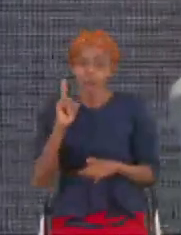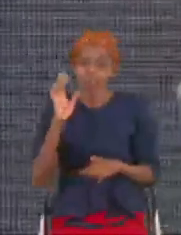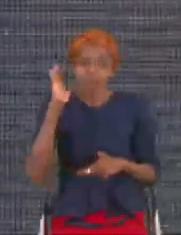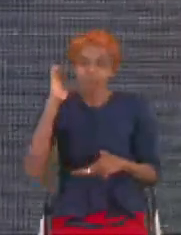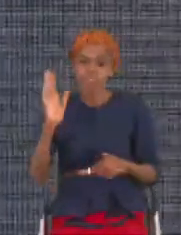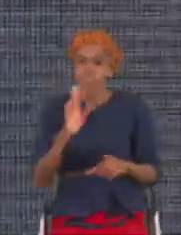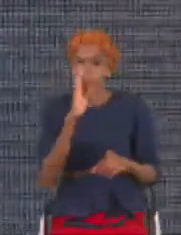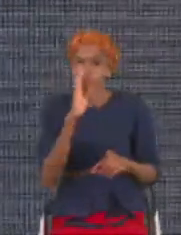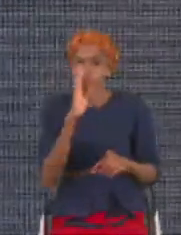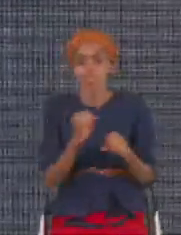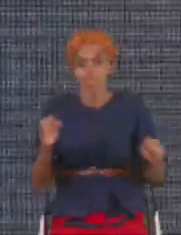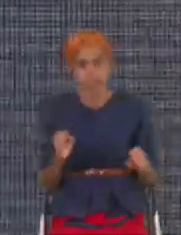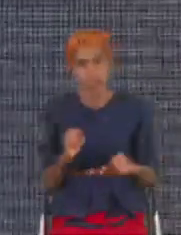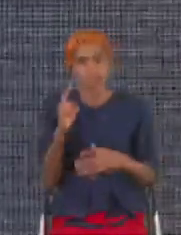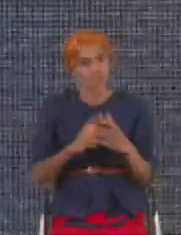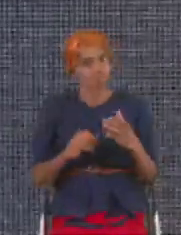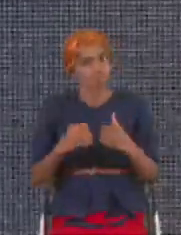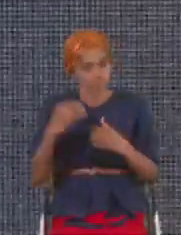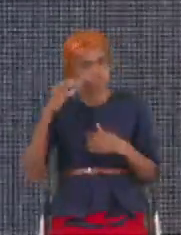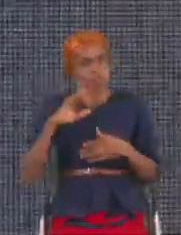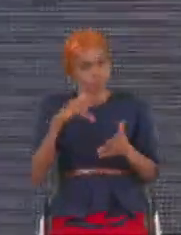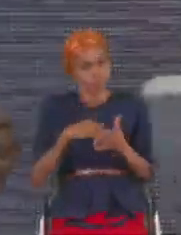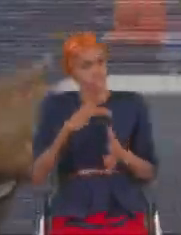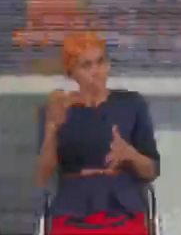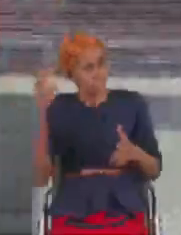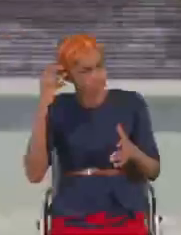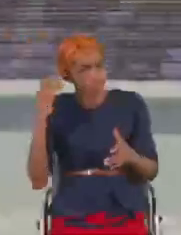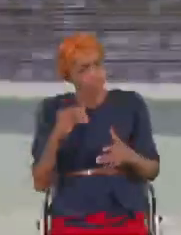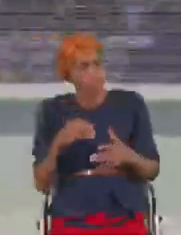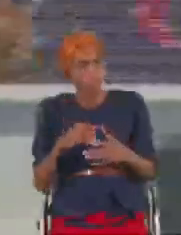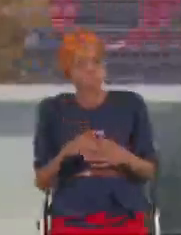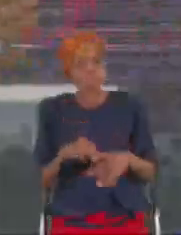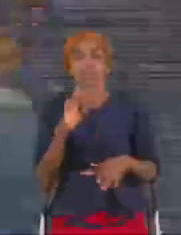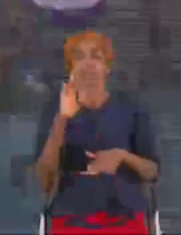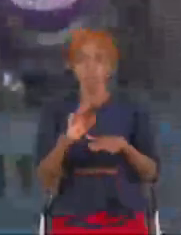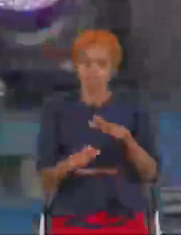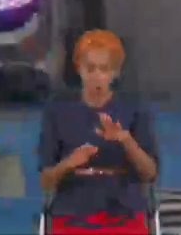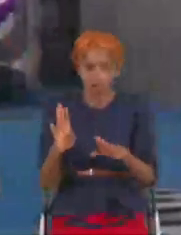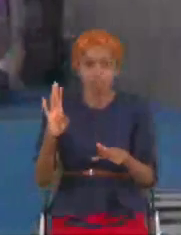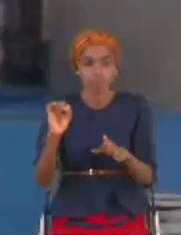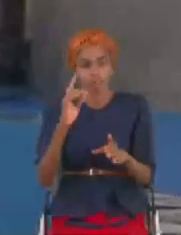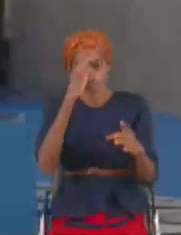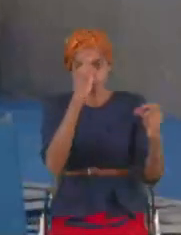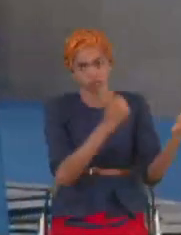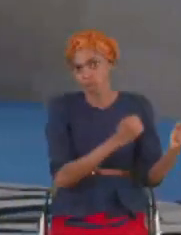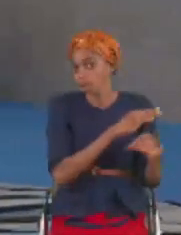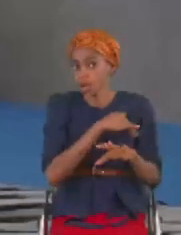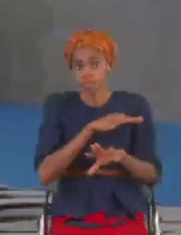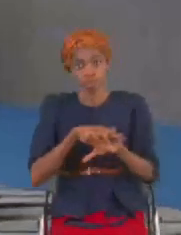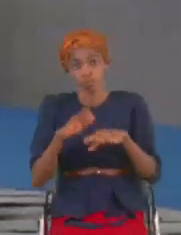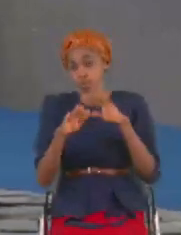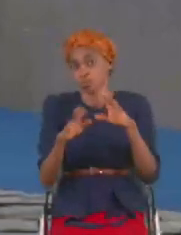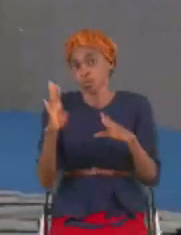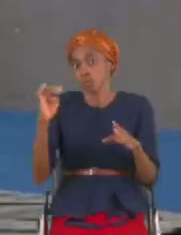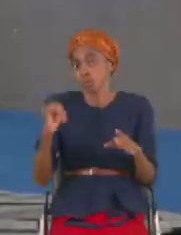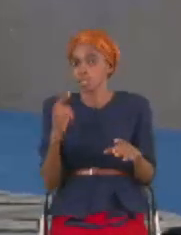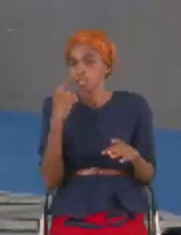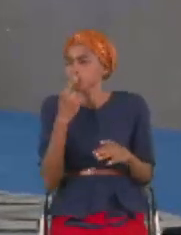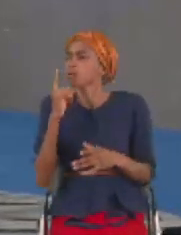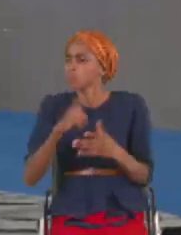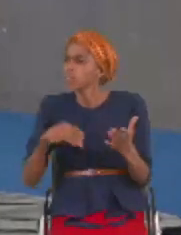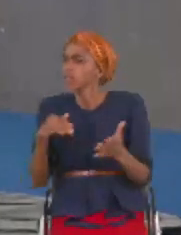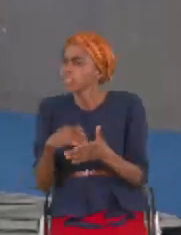sauvé qu'est ce que tu as entendu du mois à marche pas la foi et de mâchera pas la vue qu'est